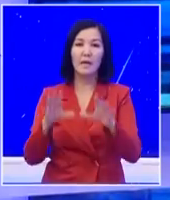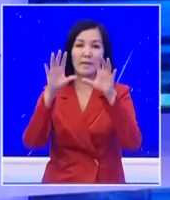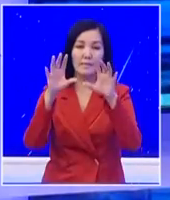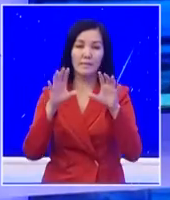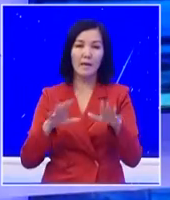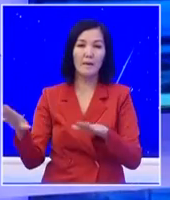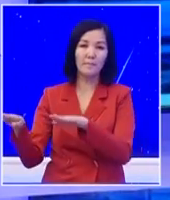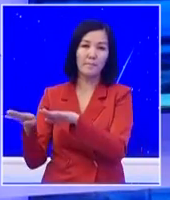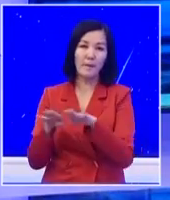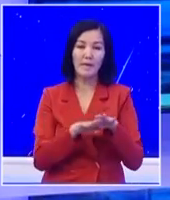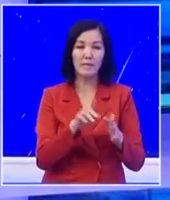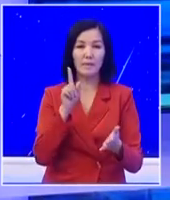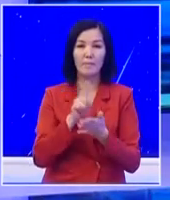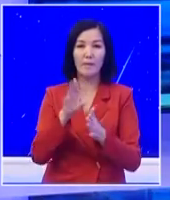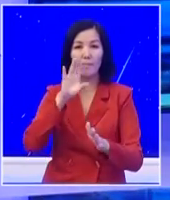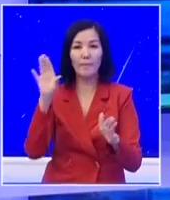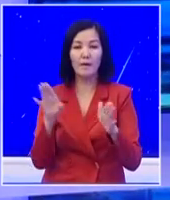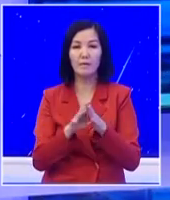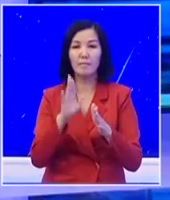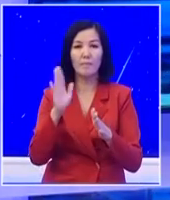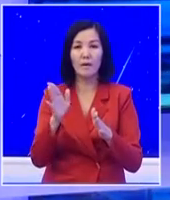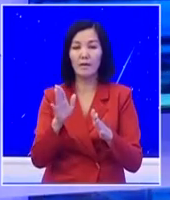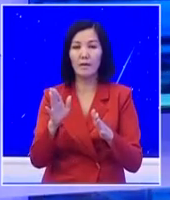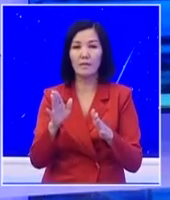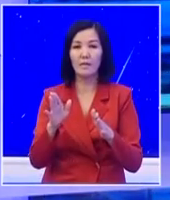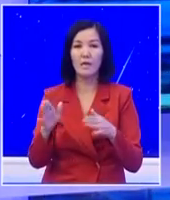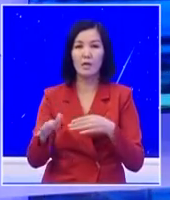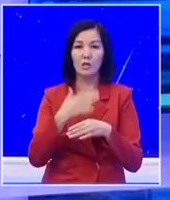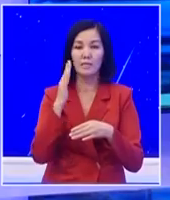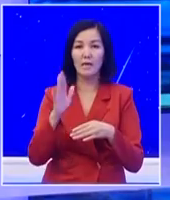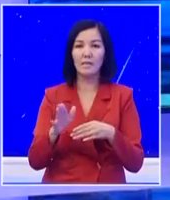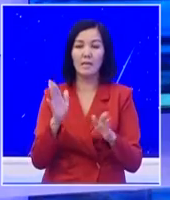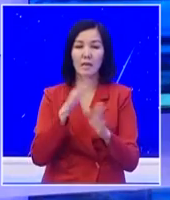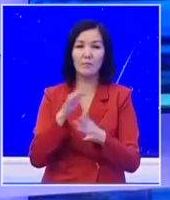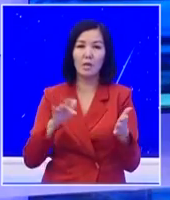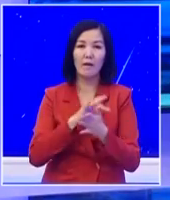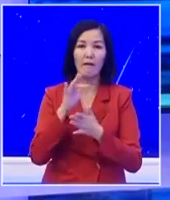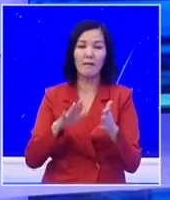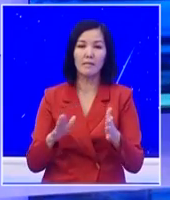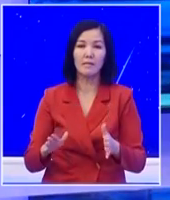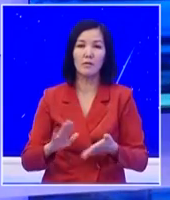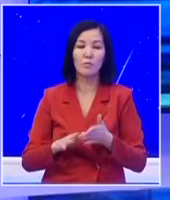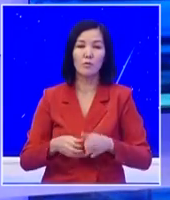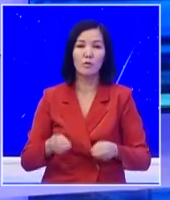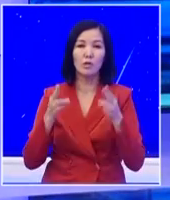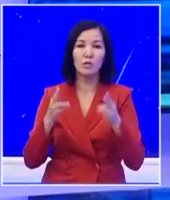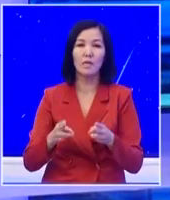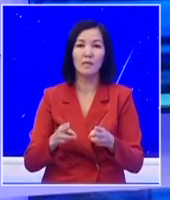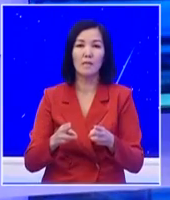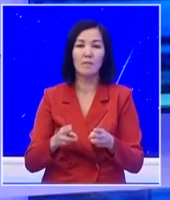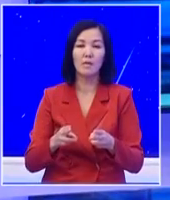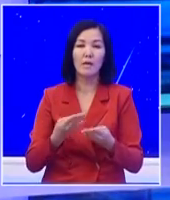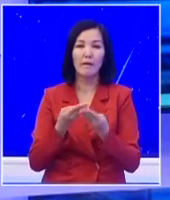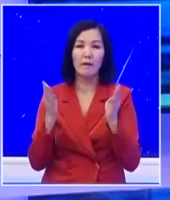Заң бәріне ортақ. Бағынбағандар жазаға тартылады. Қапшағай қаласында төтенше жағдай мен карантин кезінде бірнеше заң бұзушылық